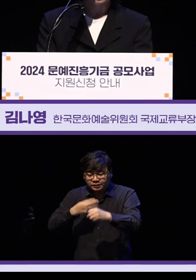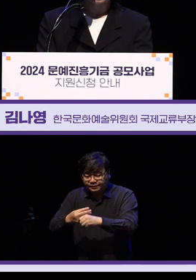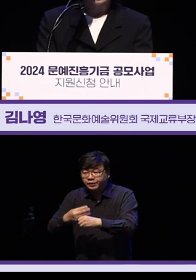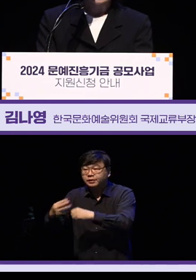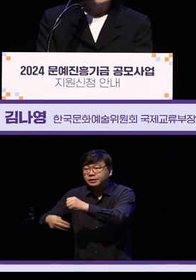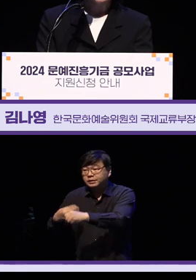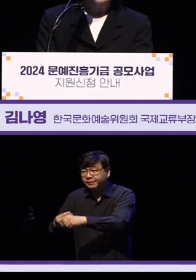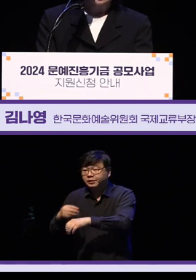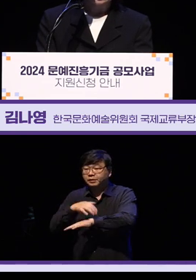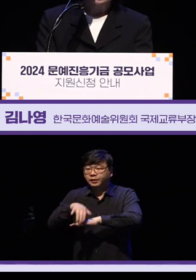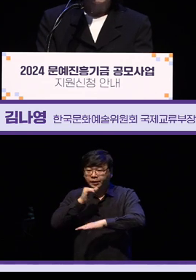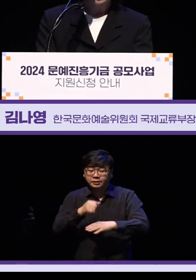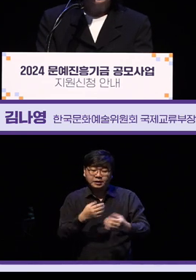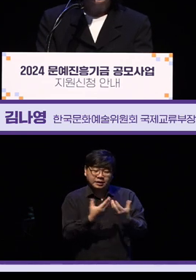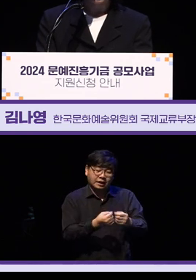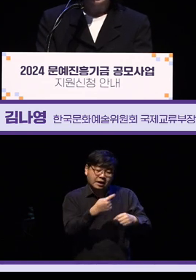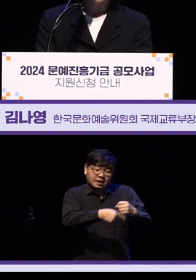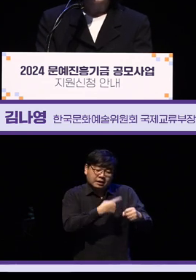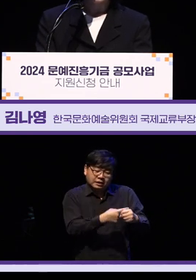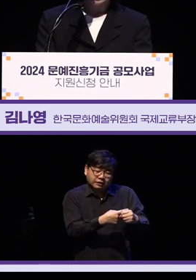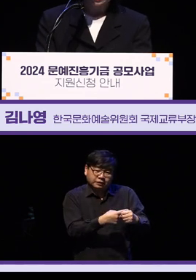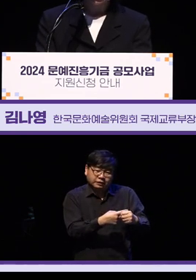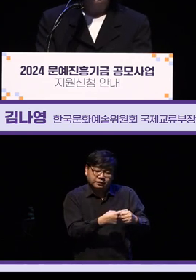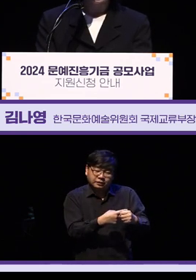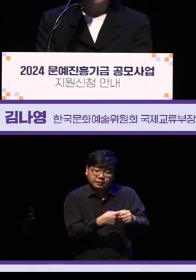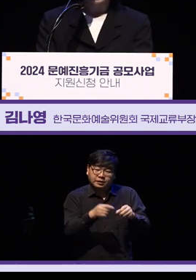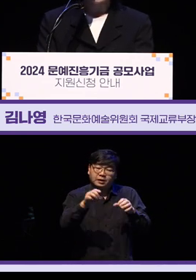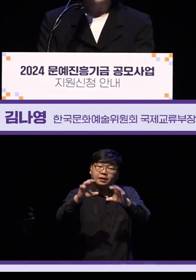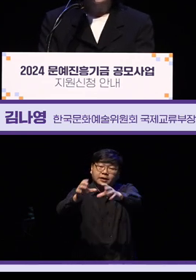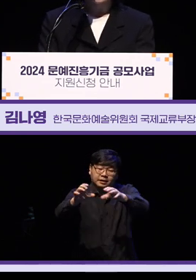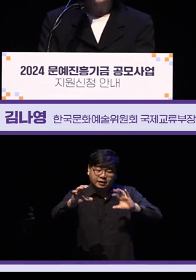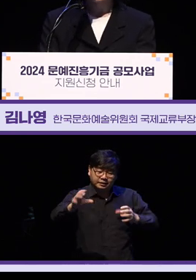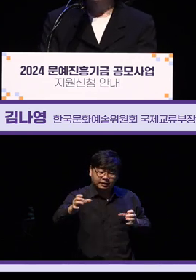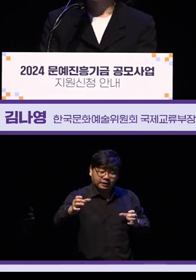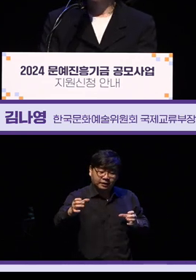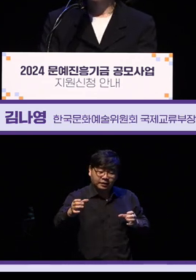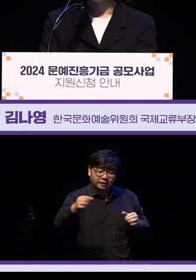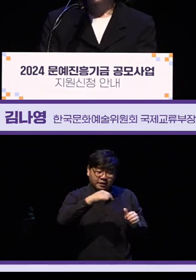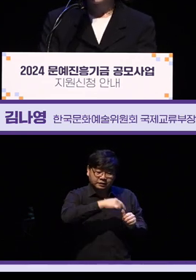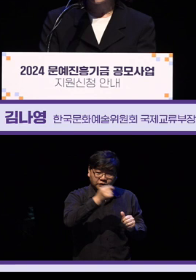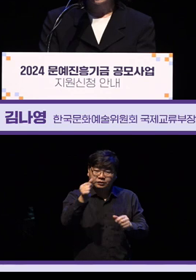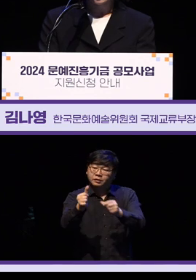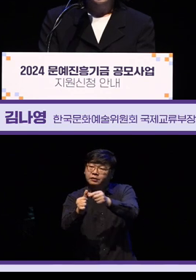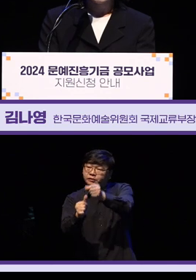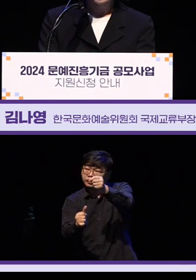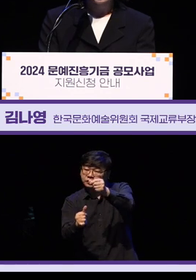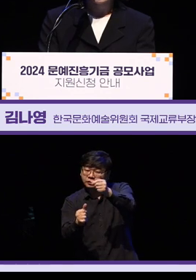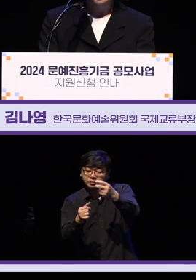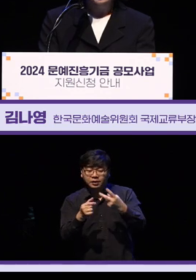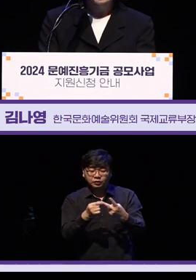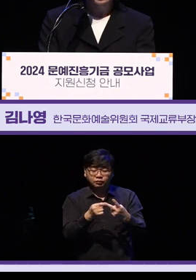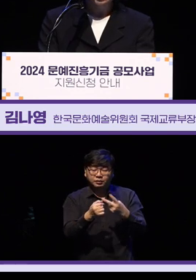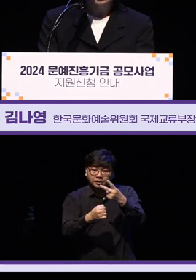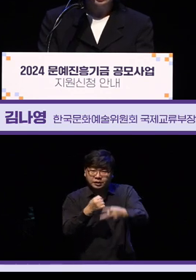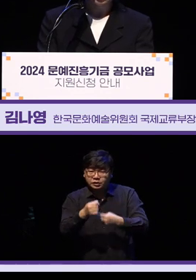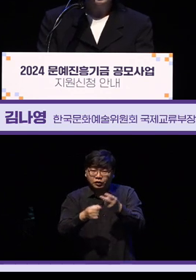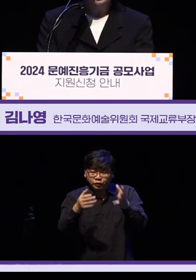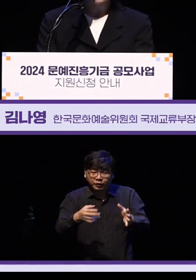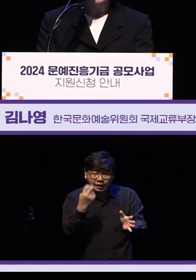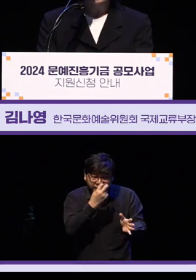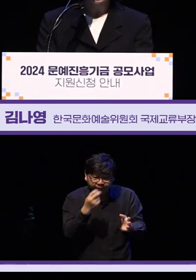사업인데요 1년차에는 파트너와 파트너 국가와 기관을 선정하는 준비 단계 2년차는